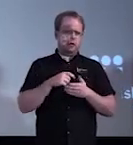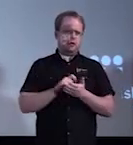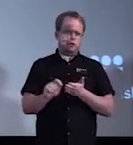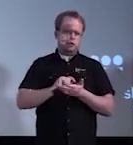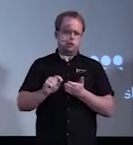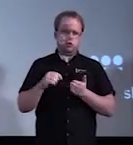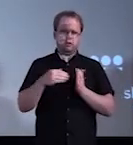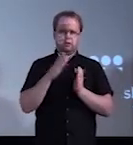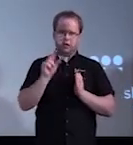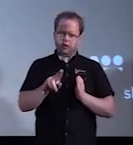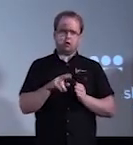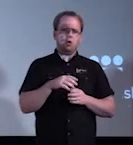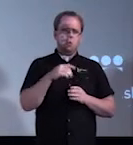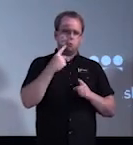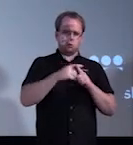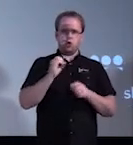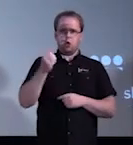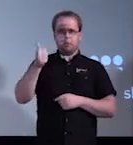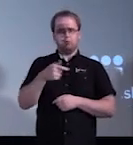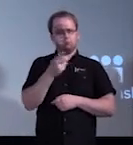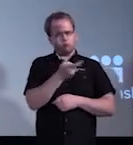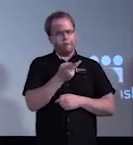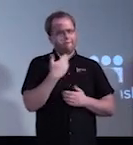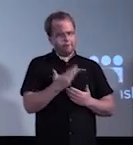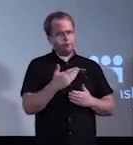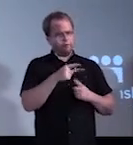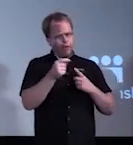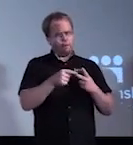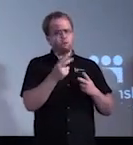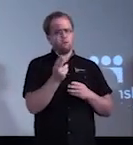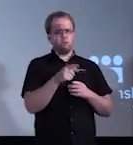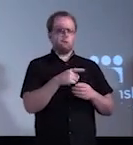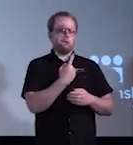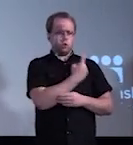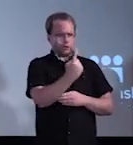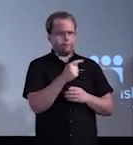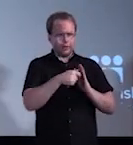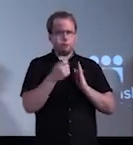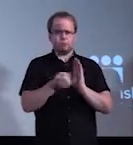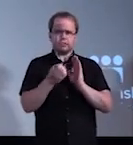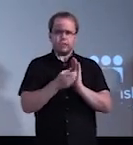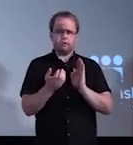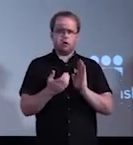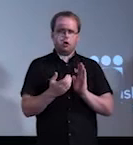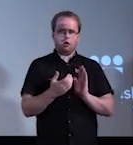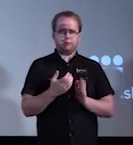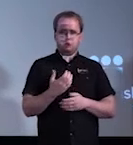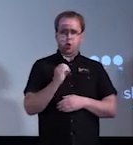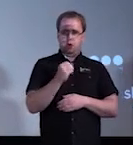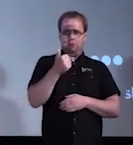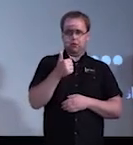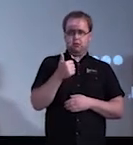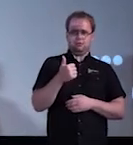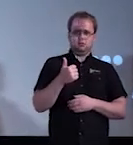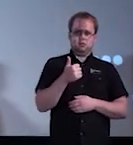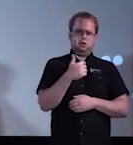och överbefälhavaren. Då fick de välja varsin film för att beskriva läget. Överbefälhavaren valde naturligtvis Bröderna Lejonhjärta